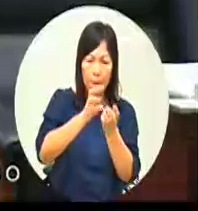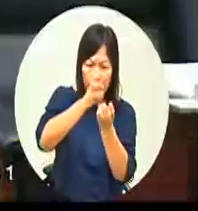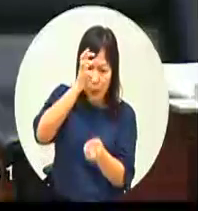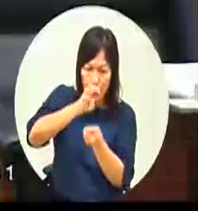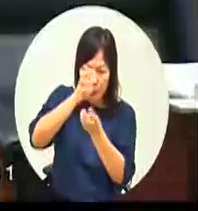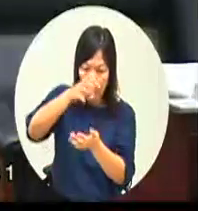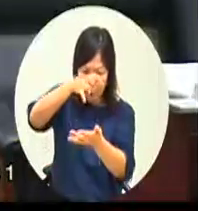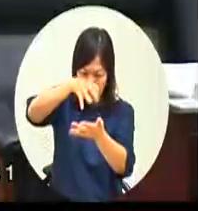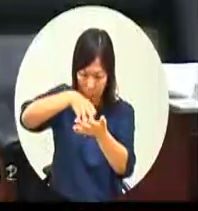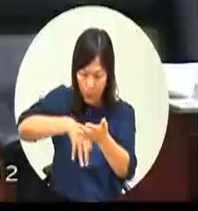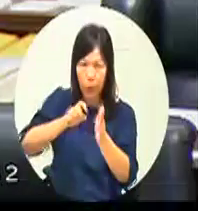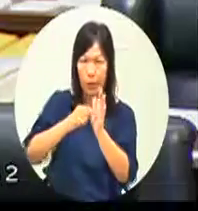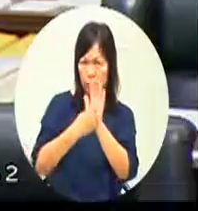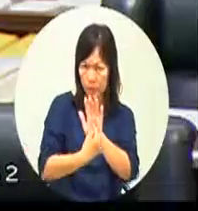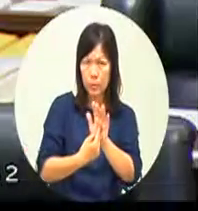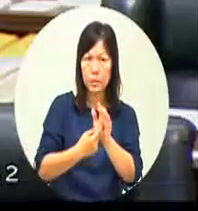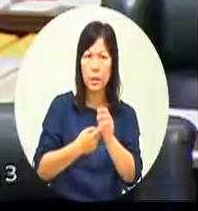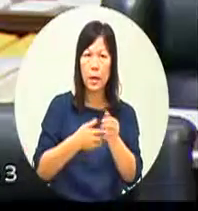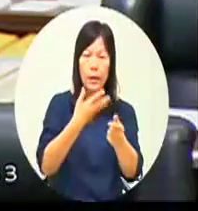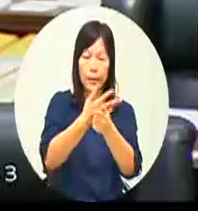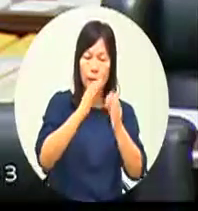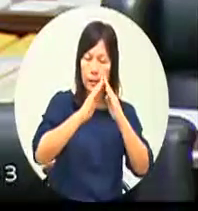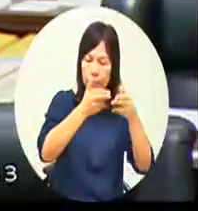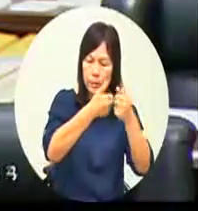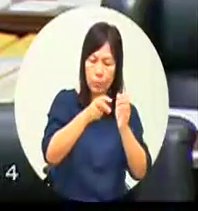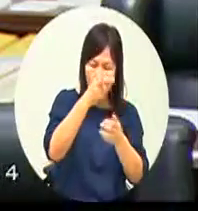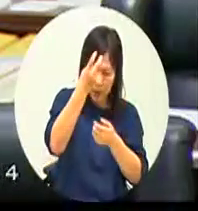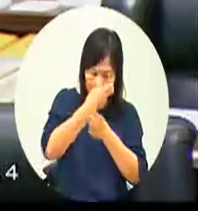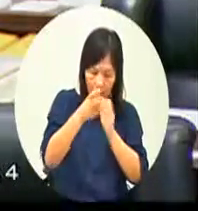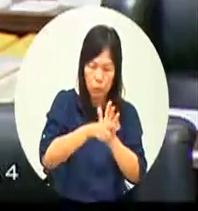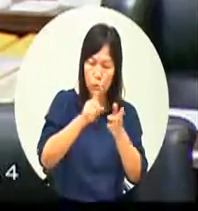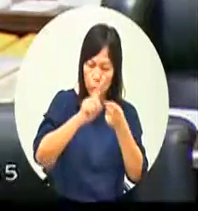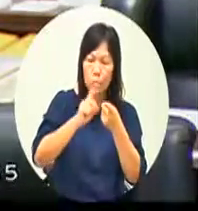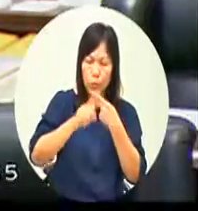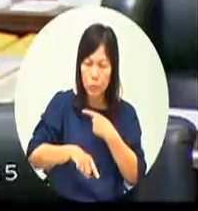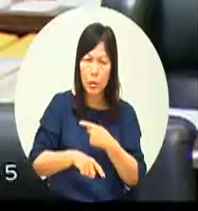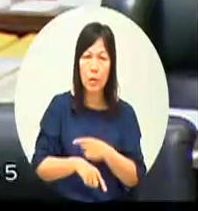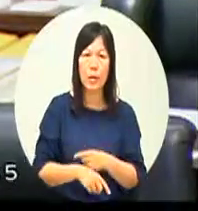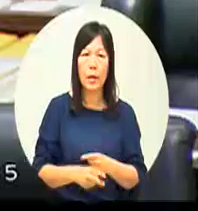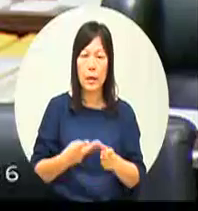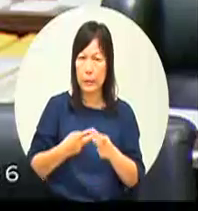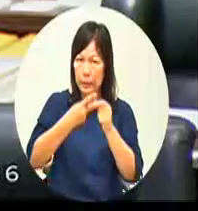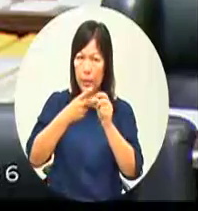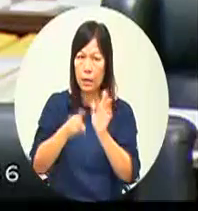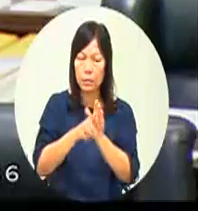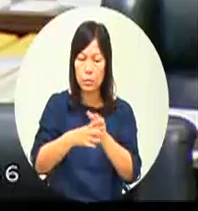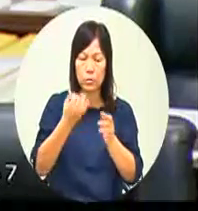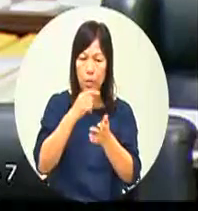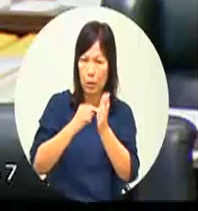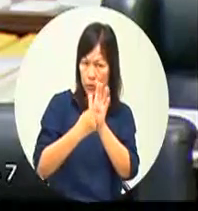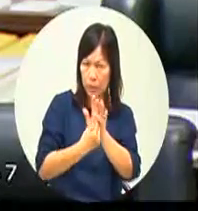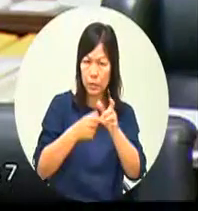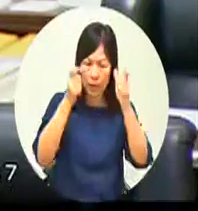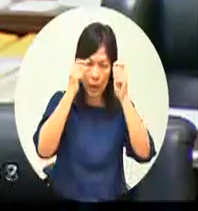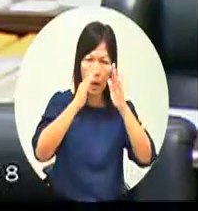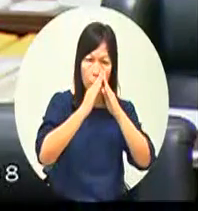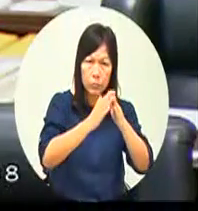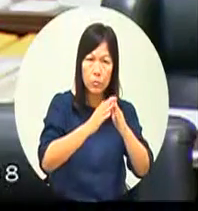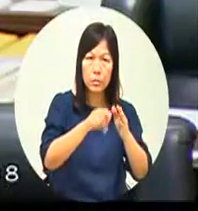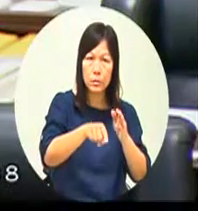分必须要显现出来，让我们看到底合不合理，这是第一点。第二，你必须要把它写是高雄市